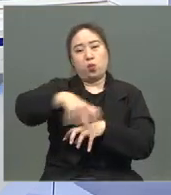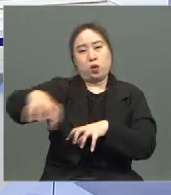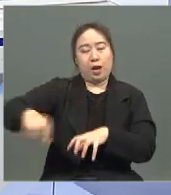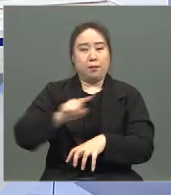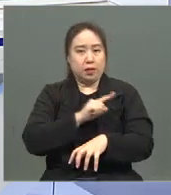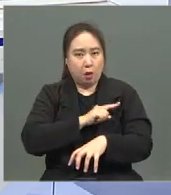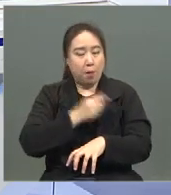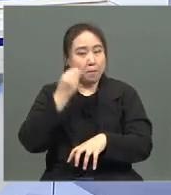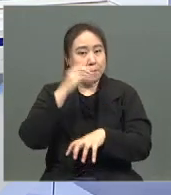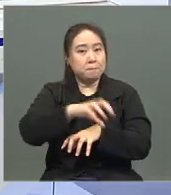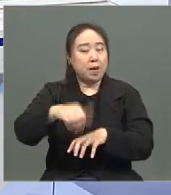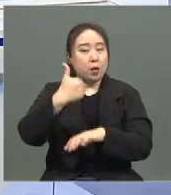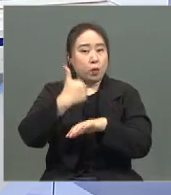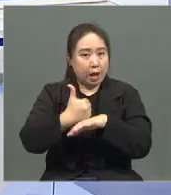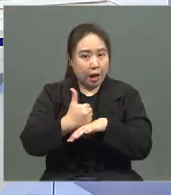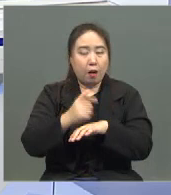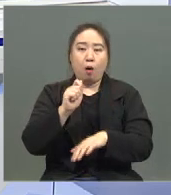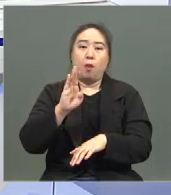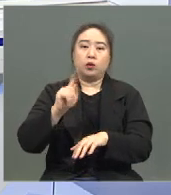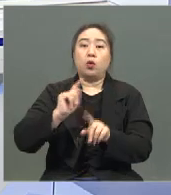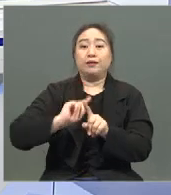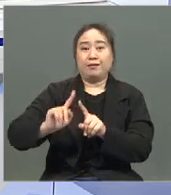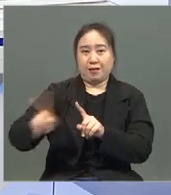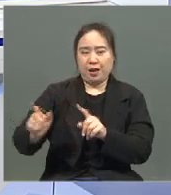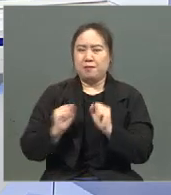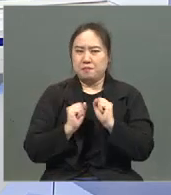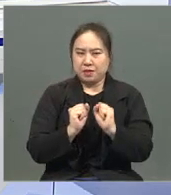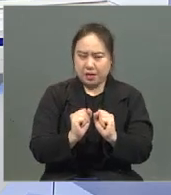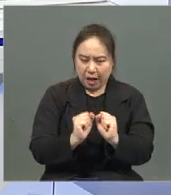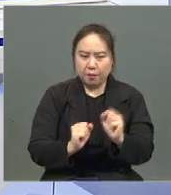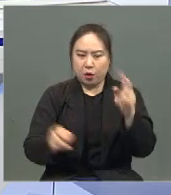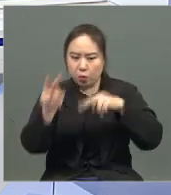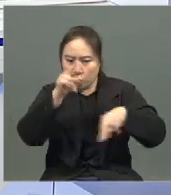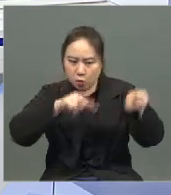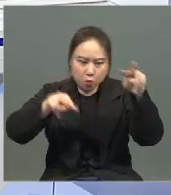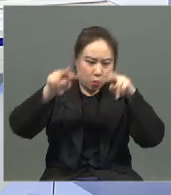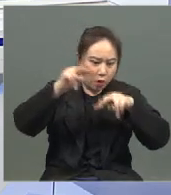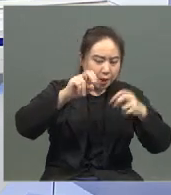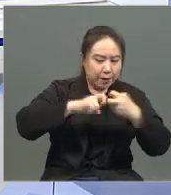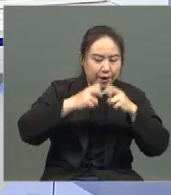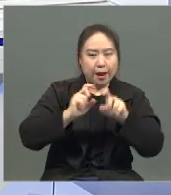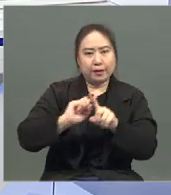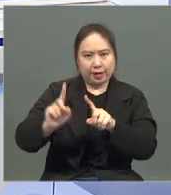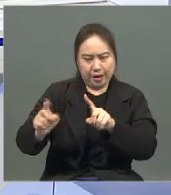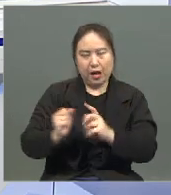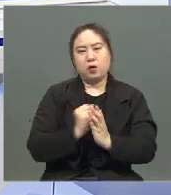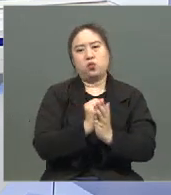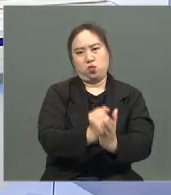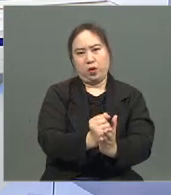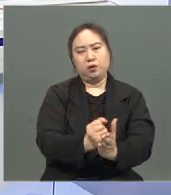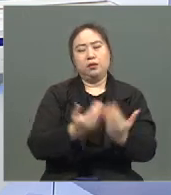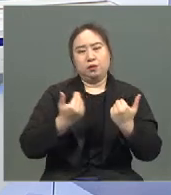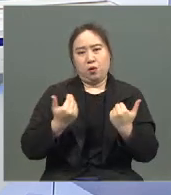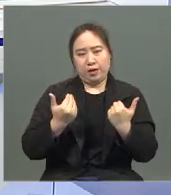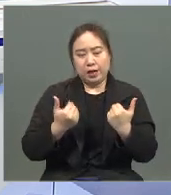ที่ผู้ใหญ่บ้านแล้วก็องค์กรปกครองส่วนท้องถิ่นต่างๆเนี่ยก็พยายามเข้าไปดูแลแล้วก็บรรเทาผลกระทบในเบื้องต้นไปก่อนส่วนเรื่องของ